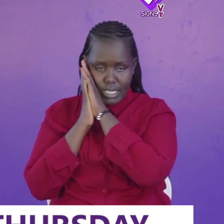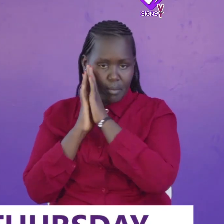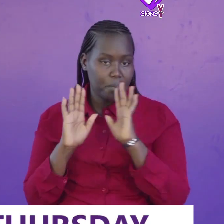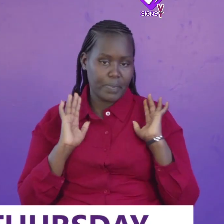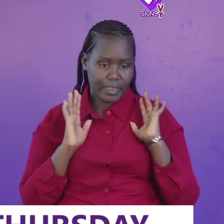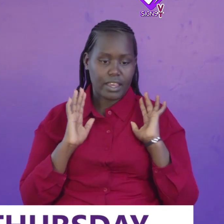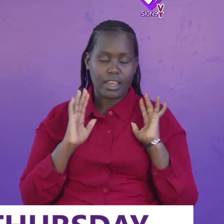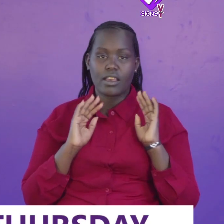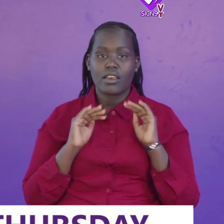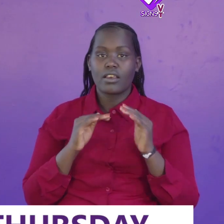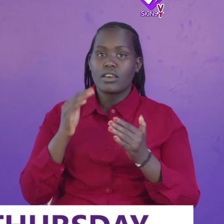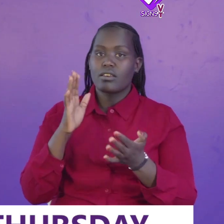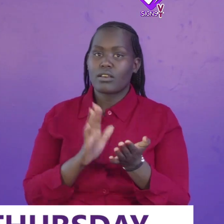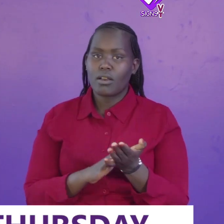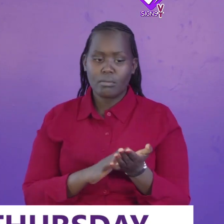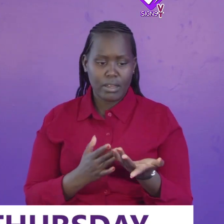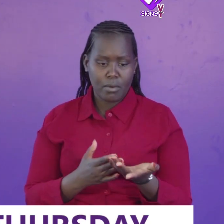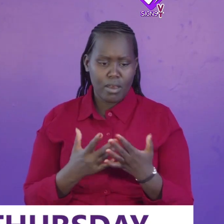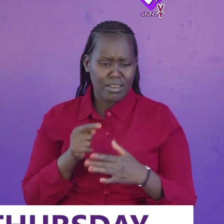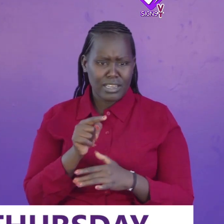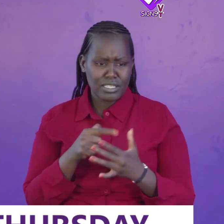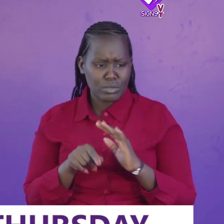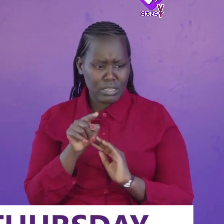mtu alikuwa comment section hii ni nini? I'm like